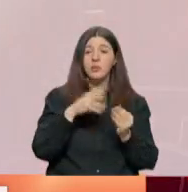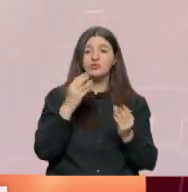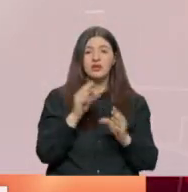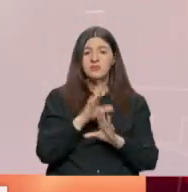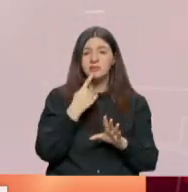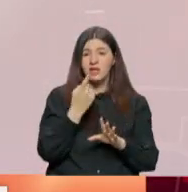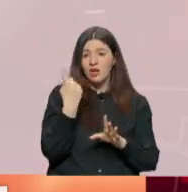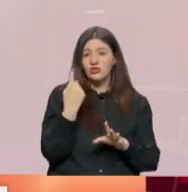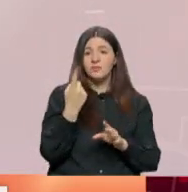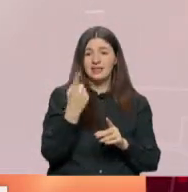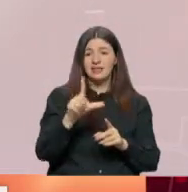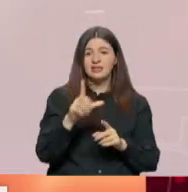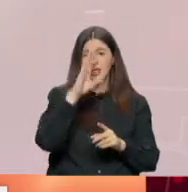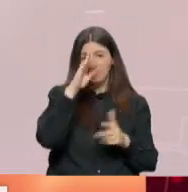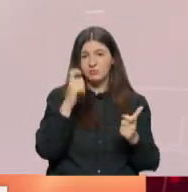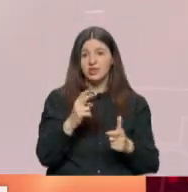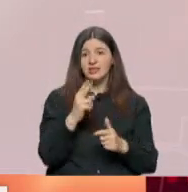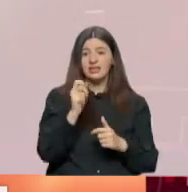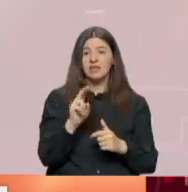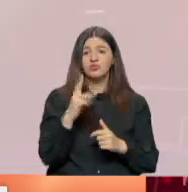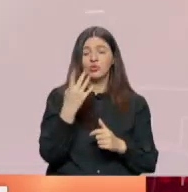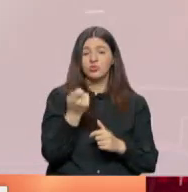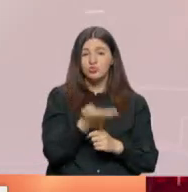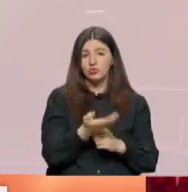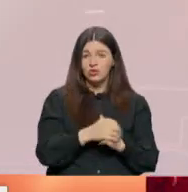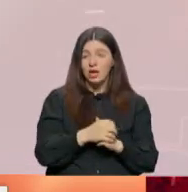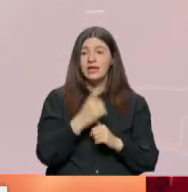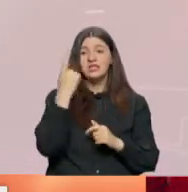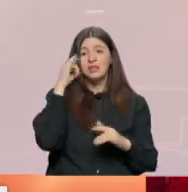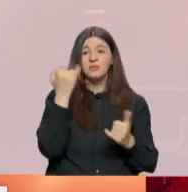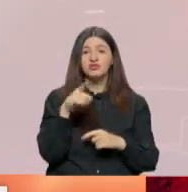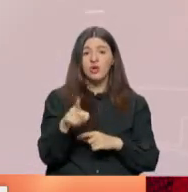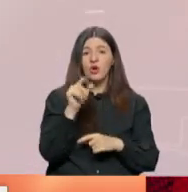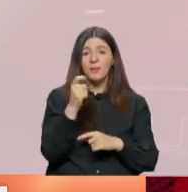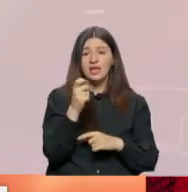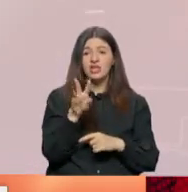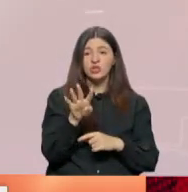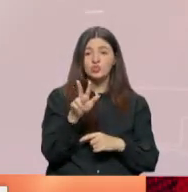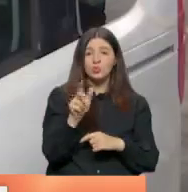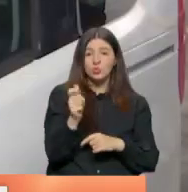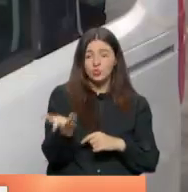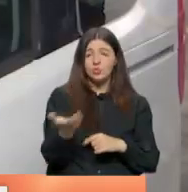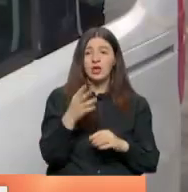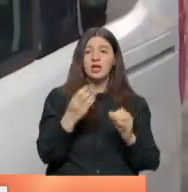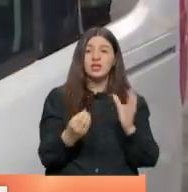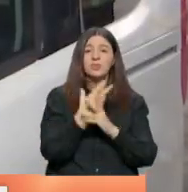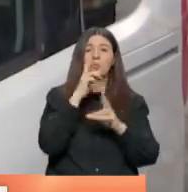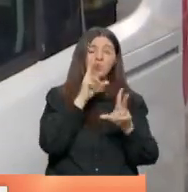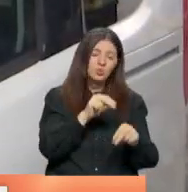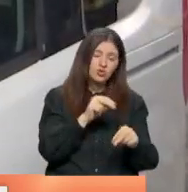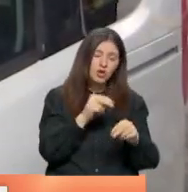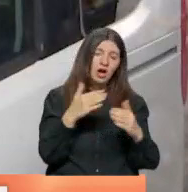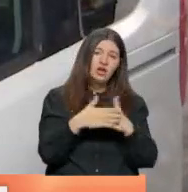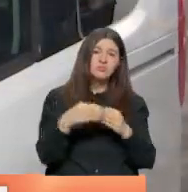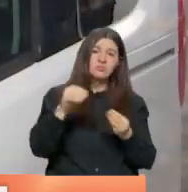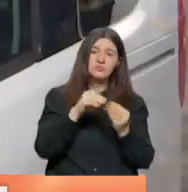değil bir yıl önce litre fiyatı İstanbul'da 7 lira 74 kuruştu. Yılbaşındaysa 11 lira 43 kuruş. Sabah uyuyoruz akşam